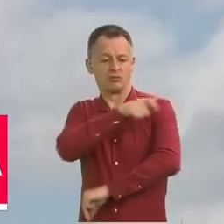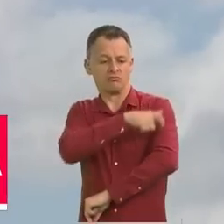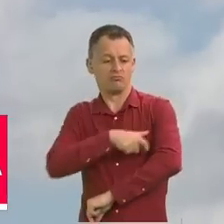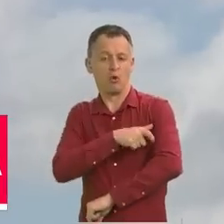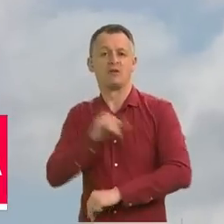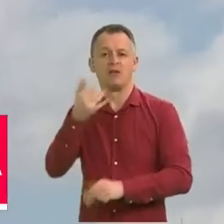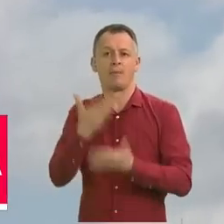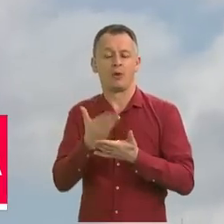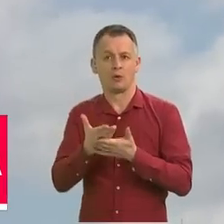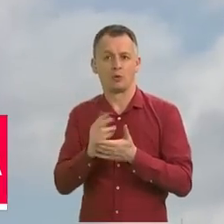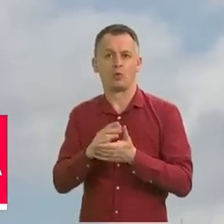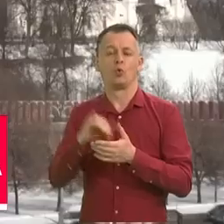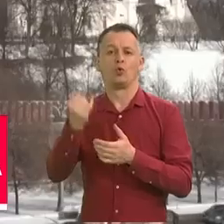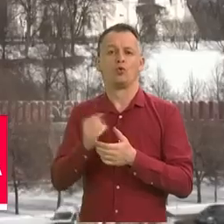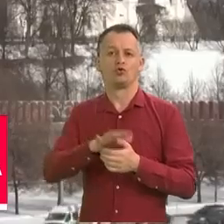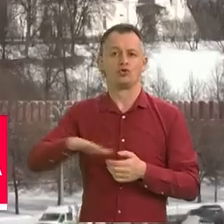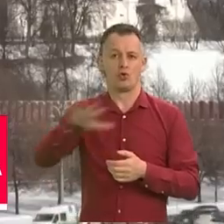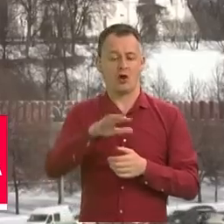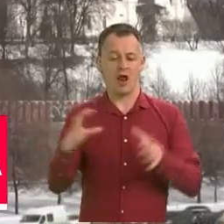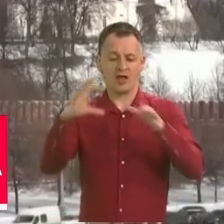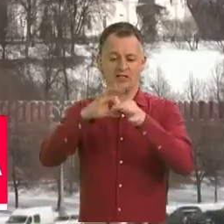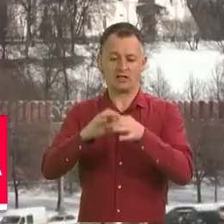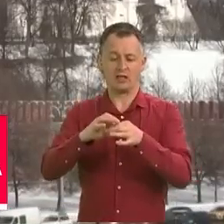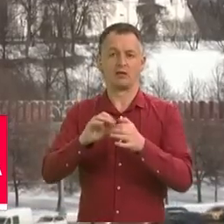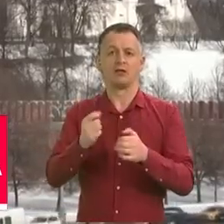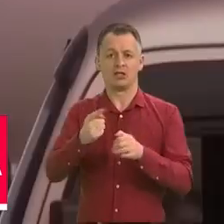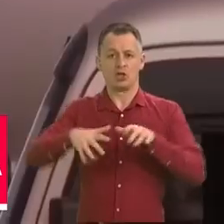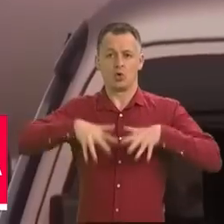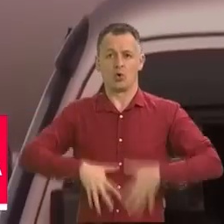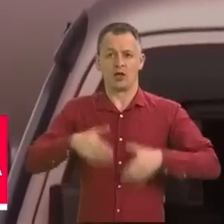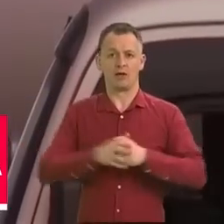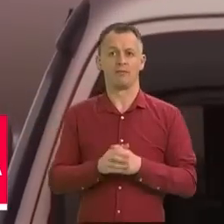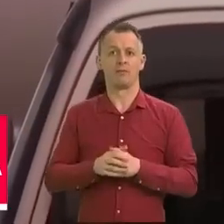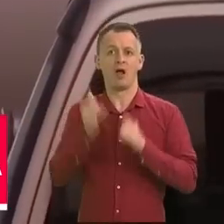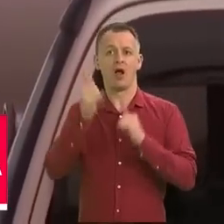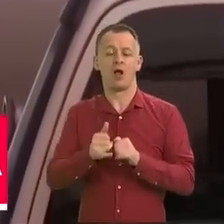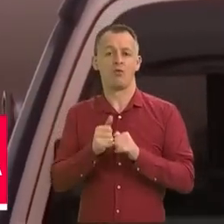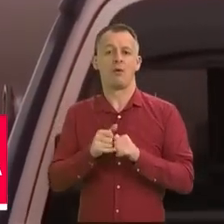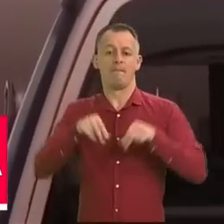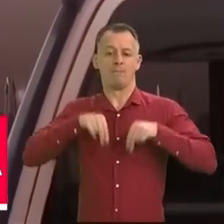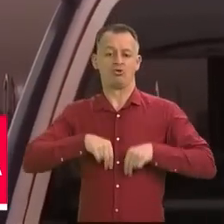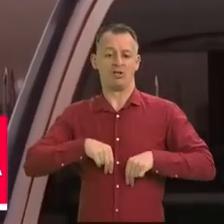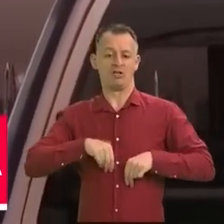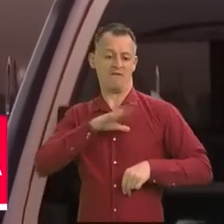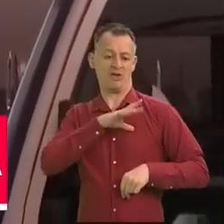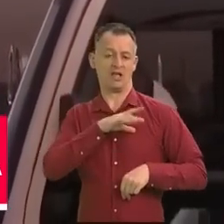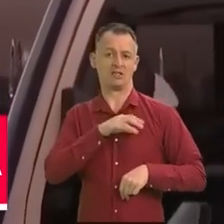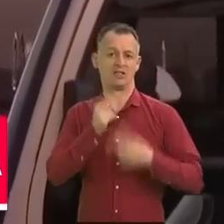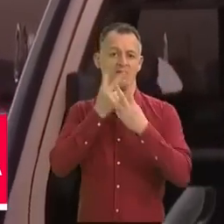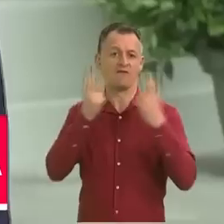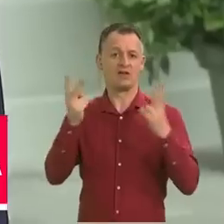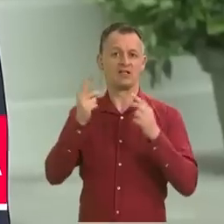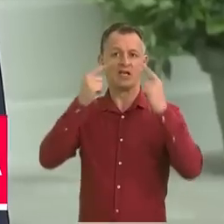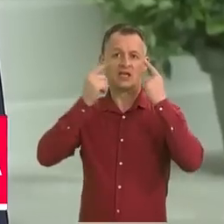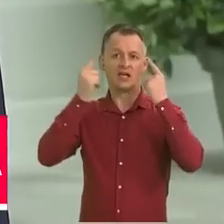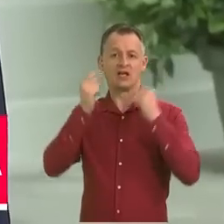regiunile anexate ilegal de la Ucraina. Între timp, președintele Franței se află într-o vizită de stat de 3 zile la Beijing. Atât Emmanuel Macron cât și Joe Biden